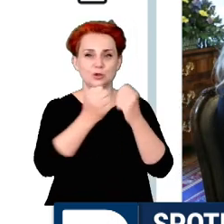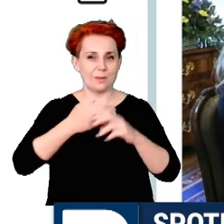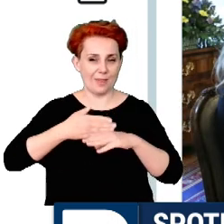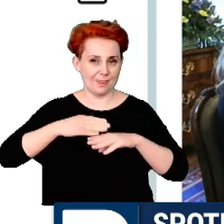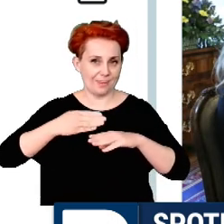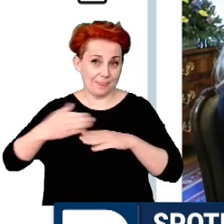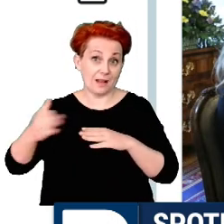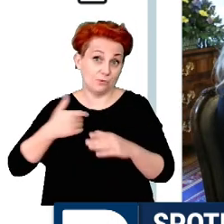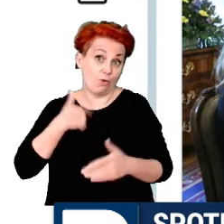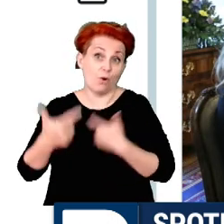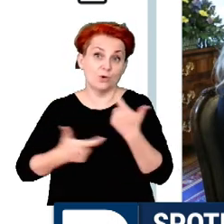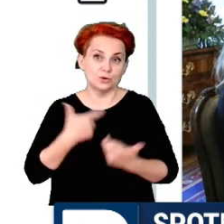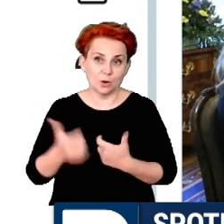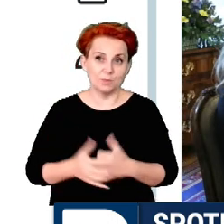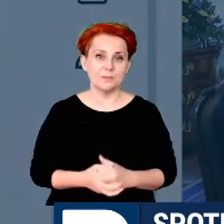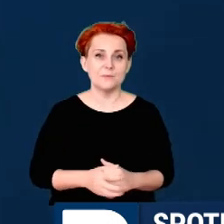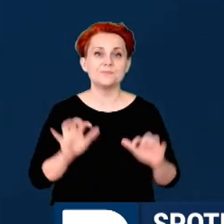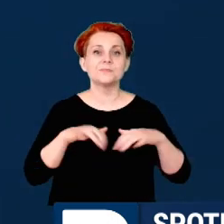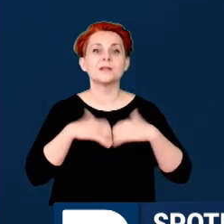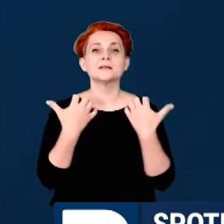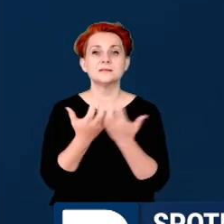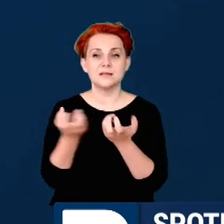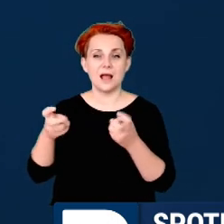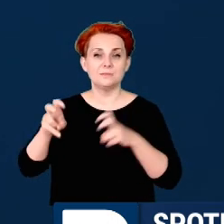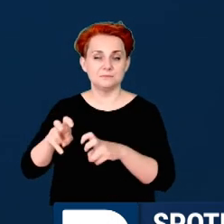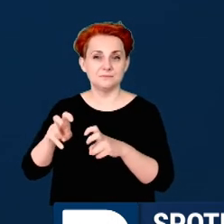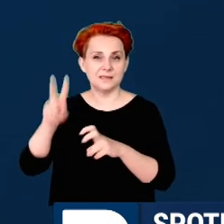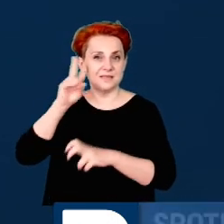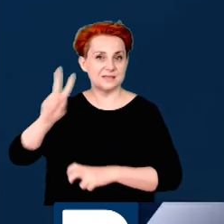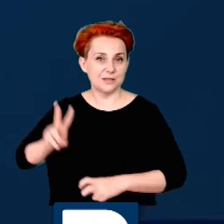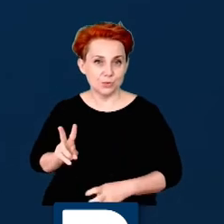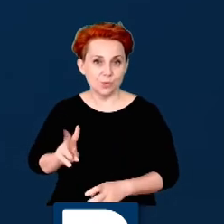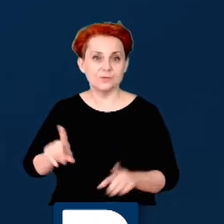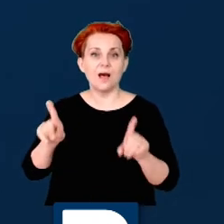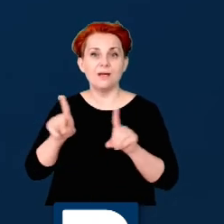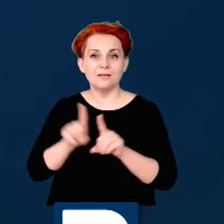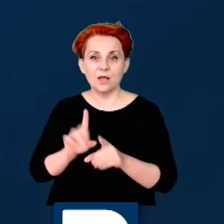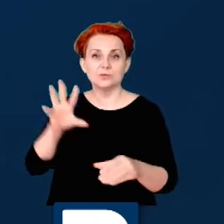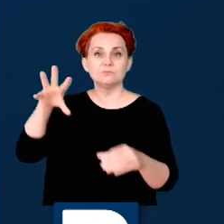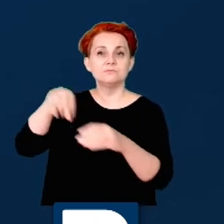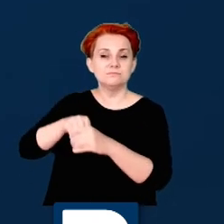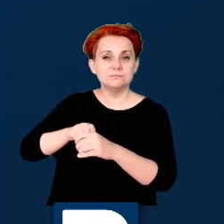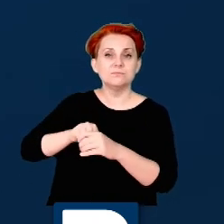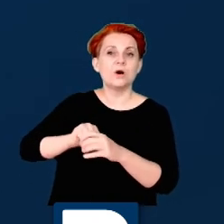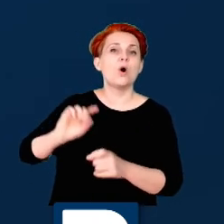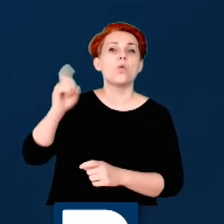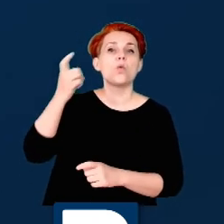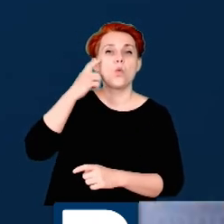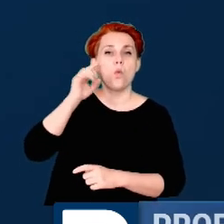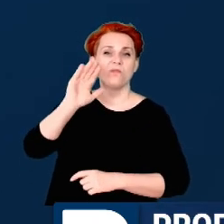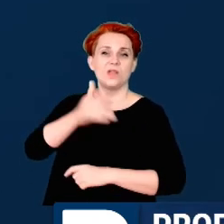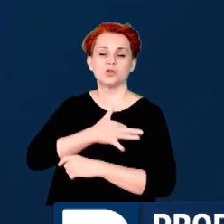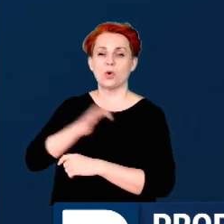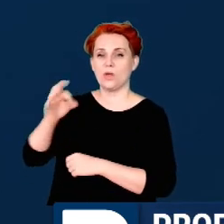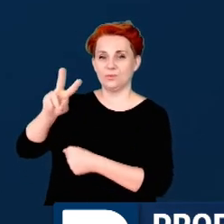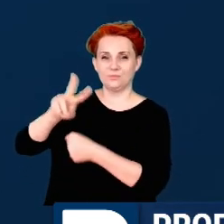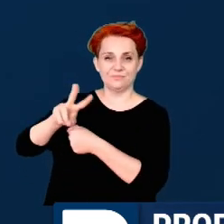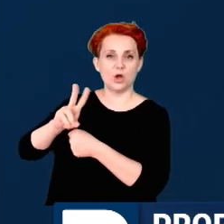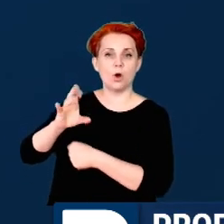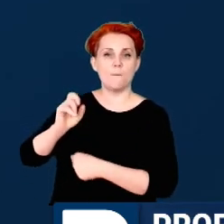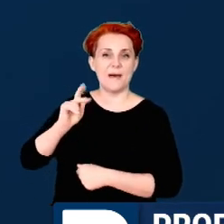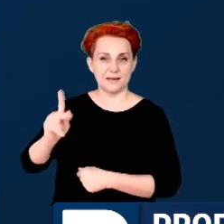zrobiono. Sejm utworzył tę instytucję i stowarzyszoną z nią Szkołę Główną Mikołaja Kopernika. Zaczęły one